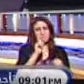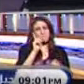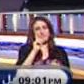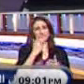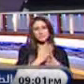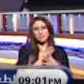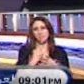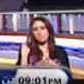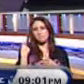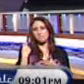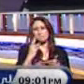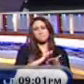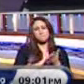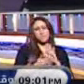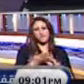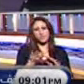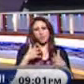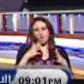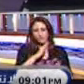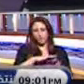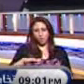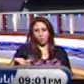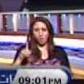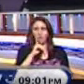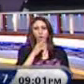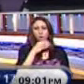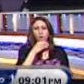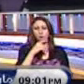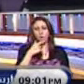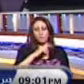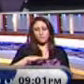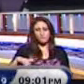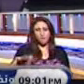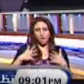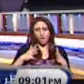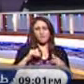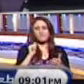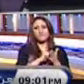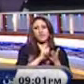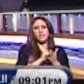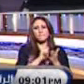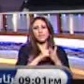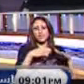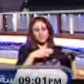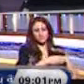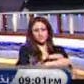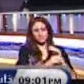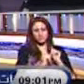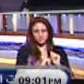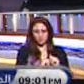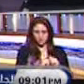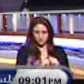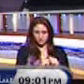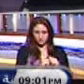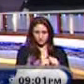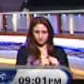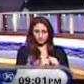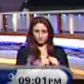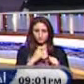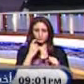واضح، والناس محتاجه الشرطه ترجع تعيد الامل لشوارع بورسعيد. بيتم بحث هذا الامر ما بين قيادات